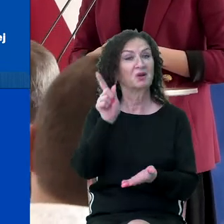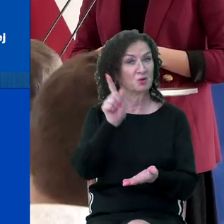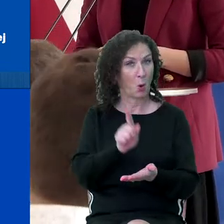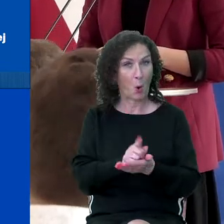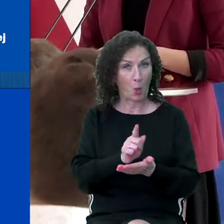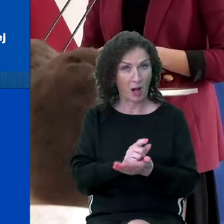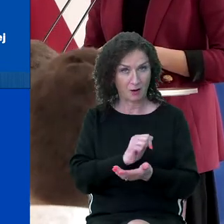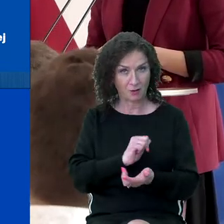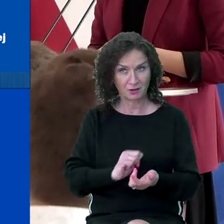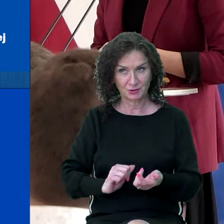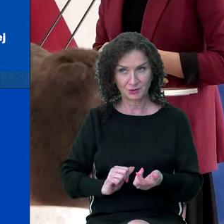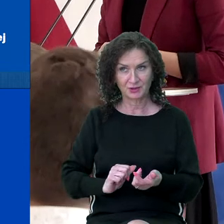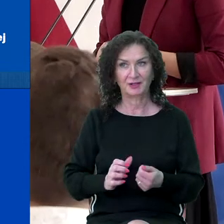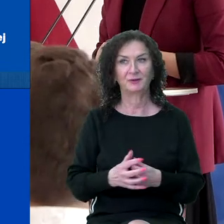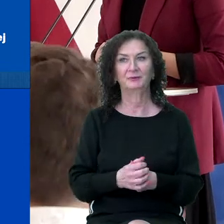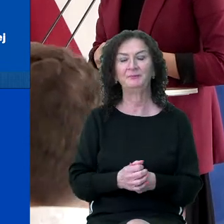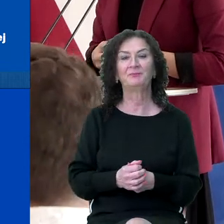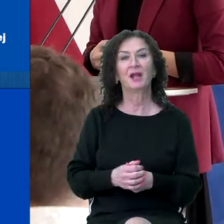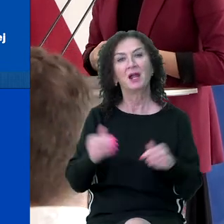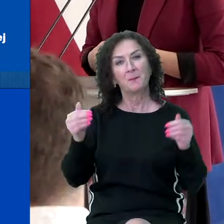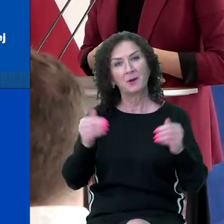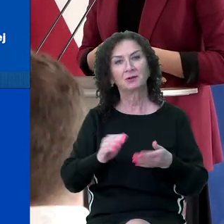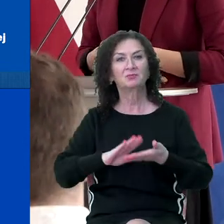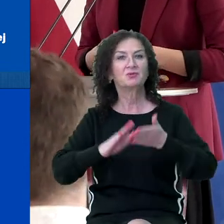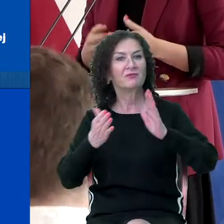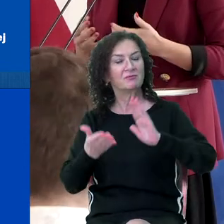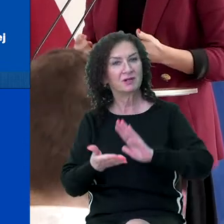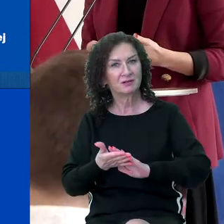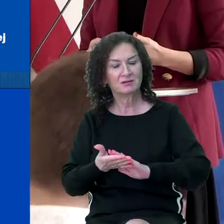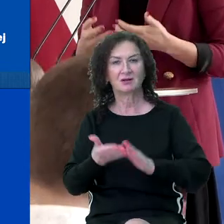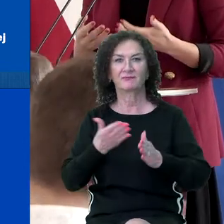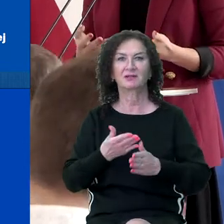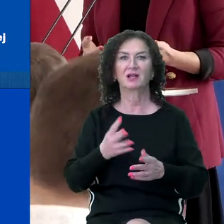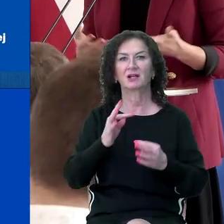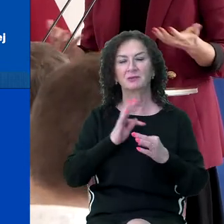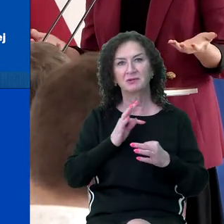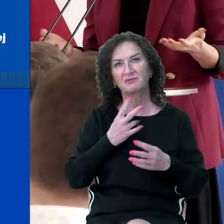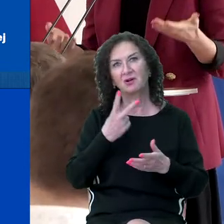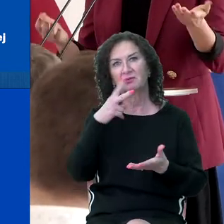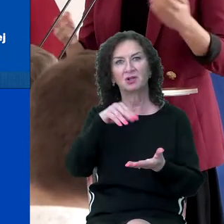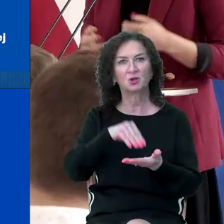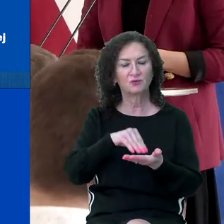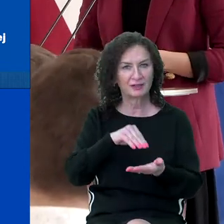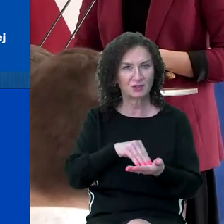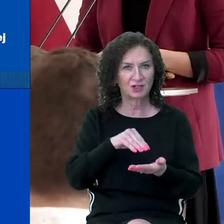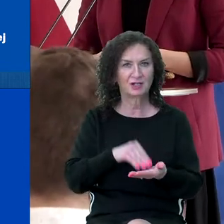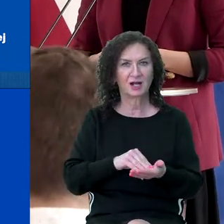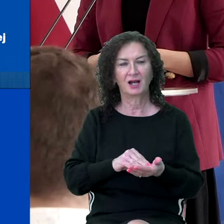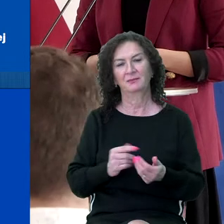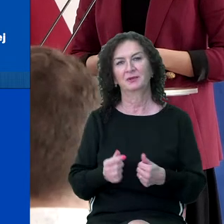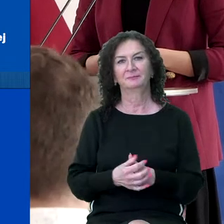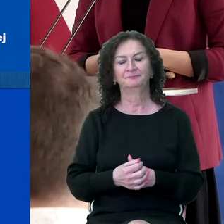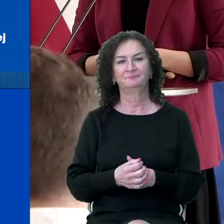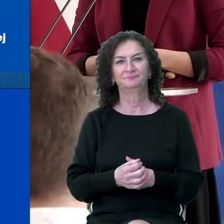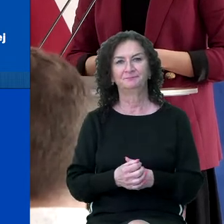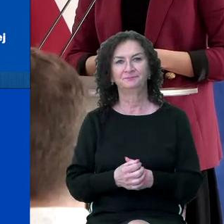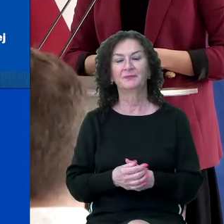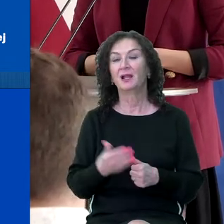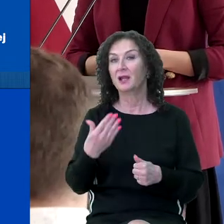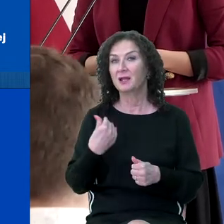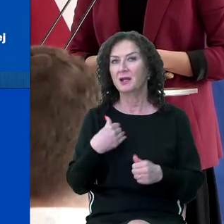swoimi doświadczeniami, spostrzeżeniami tego, czym była. Tutaj świetna prezentacja Pana